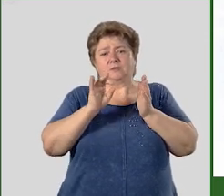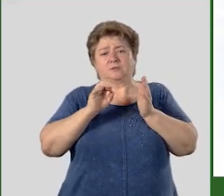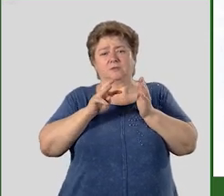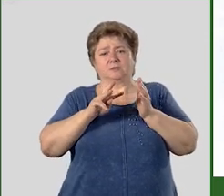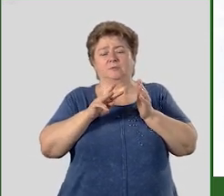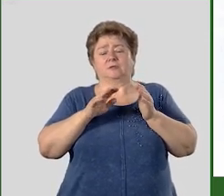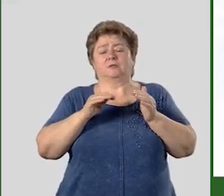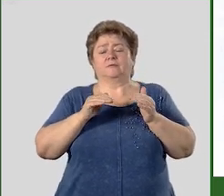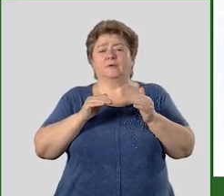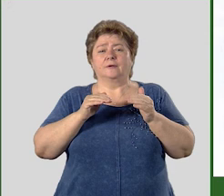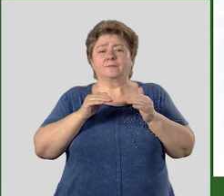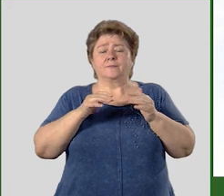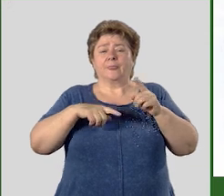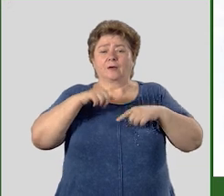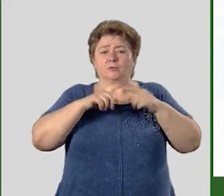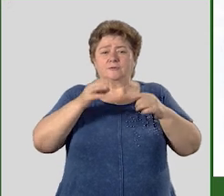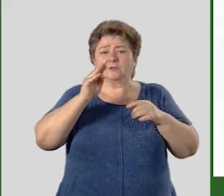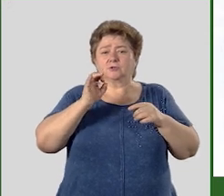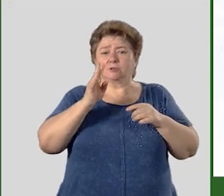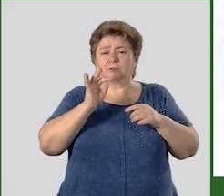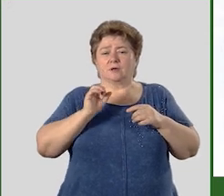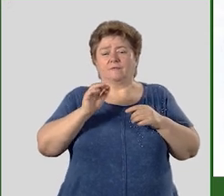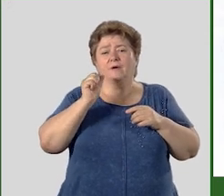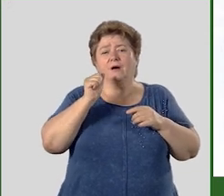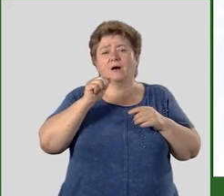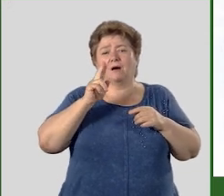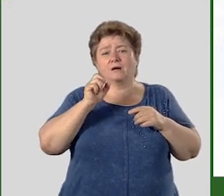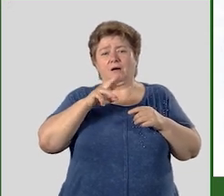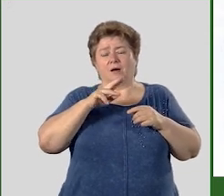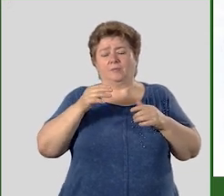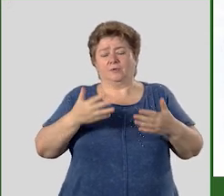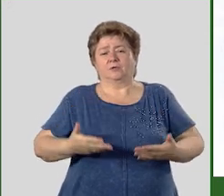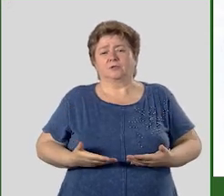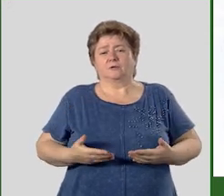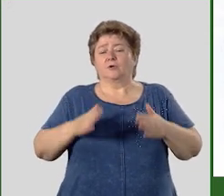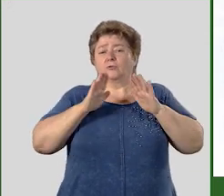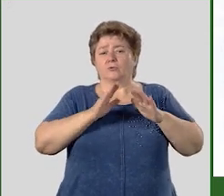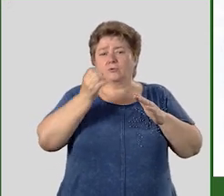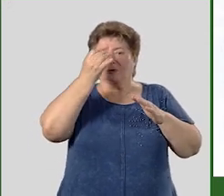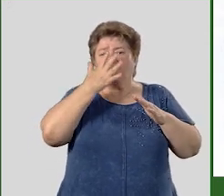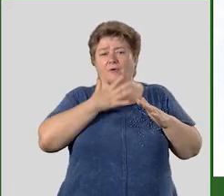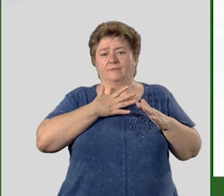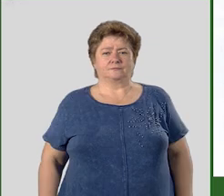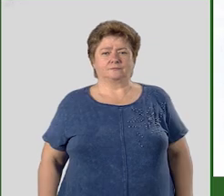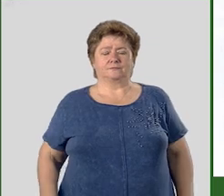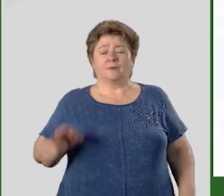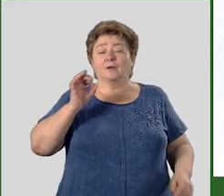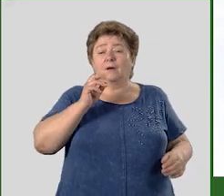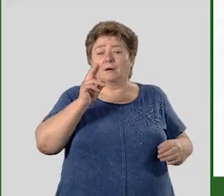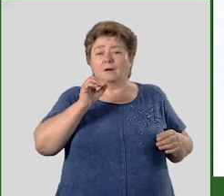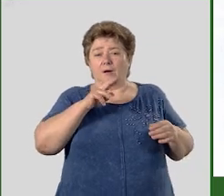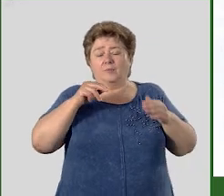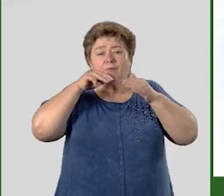сантиметров, родственники жирафа – акапи, обитающие только в Африке.